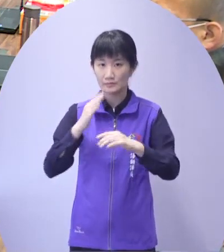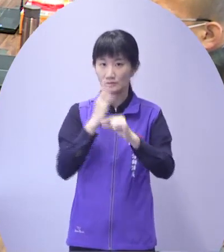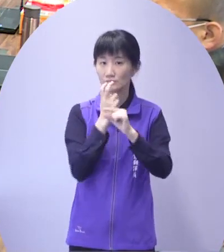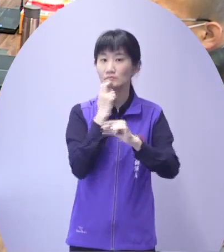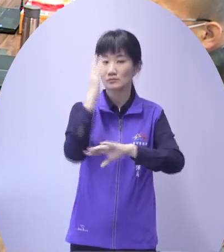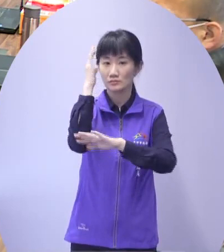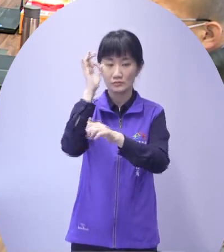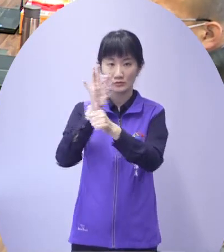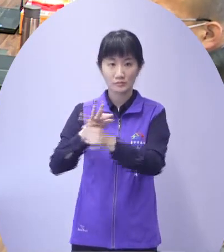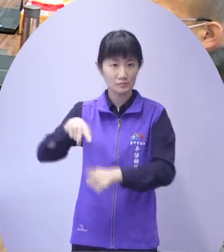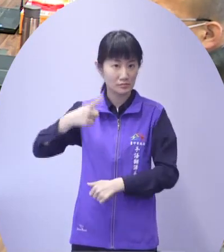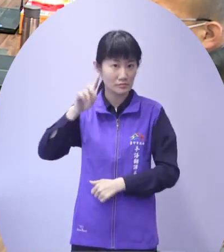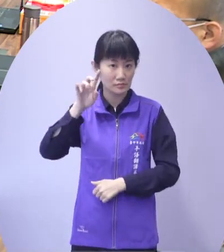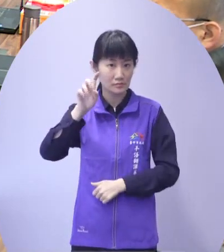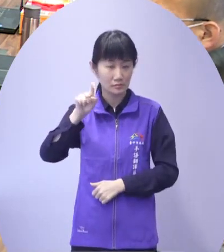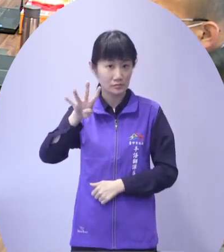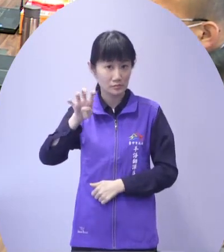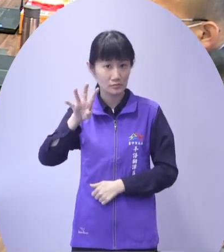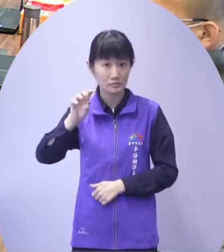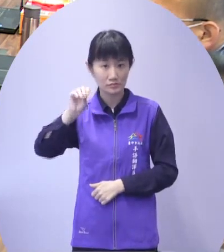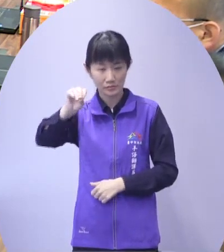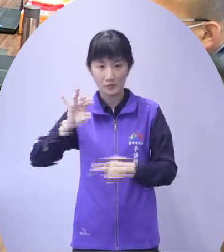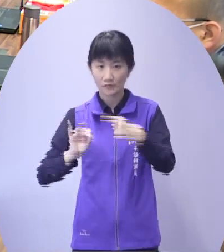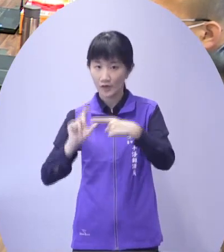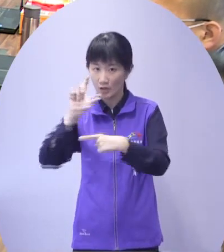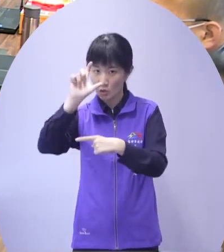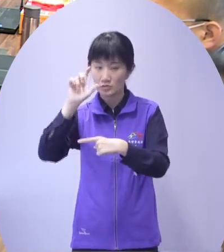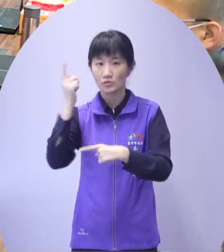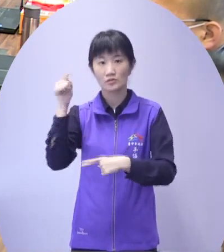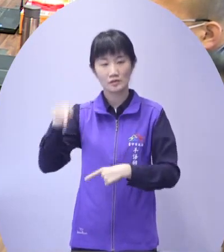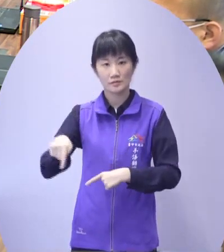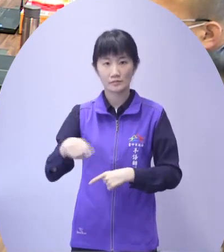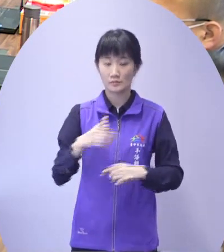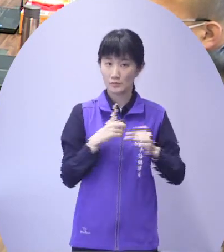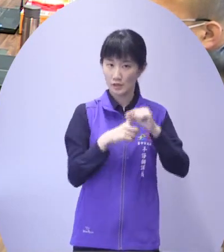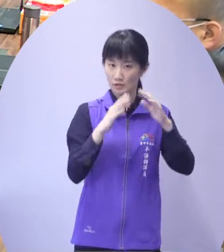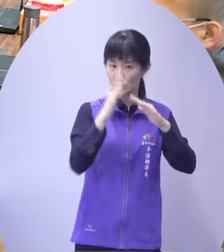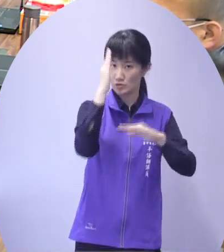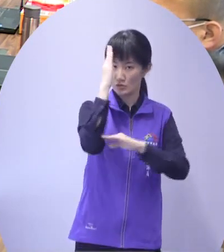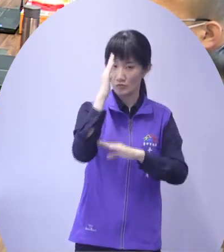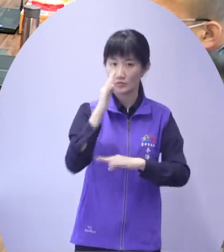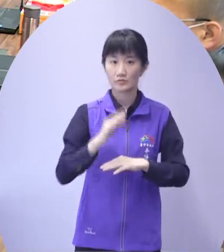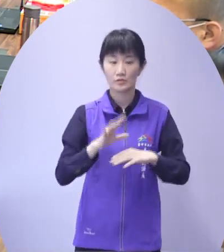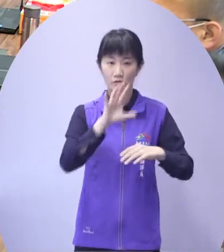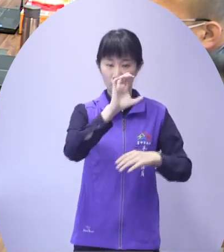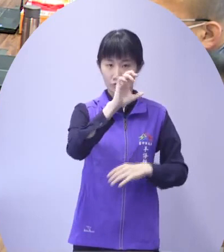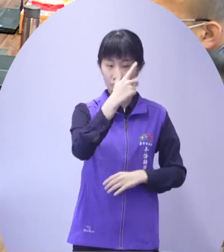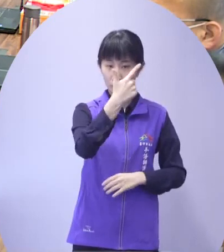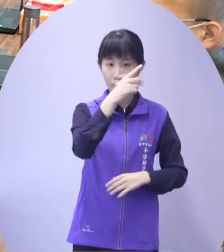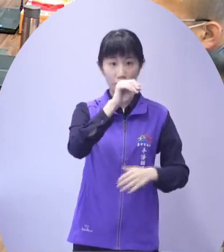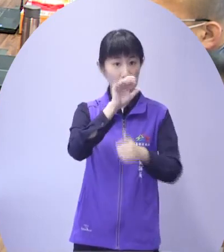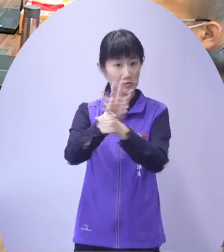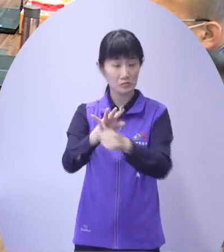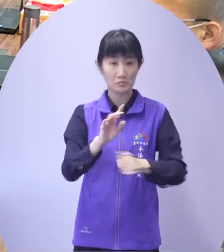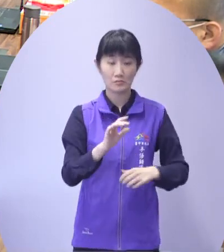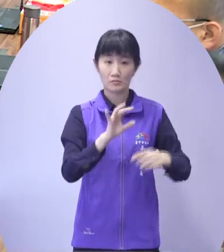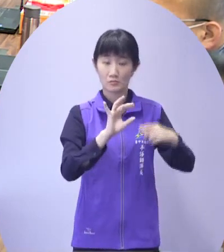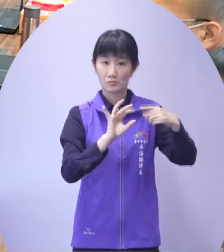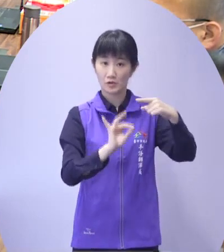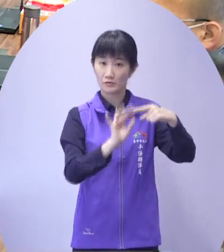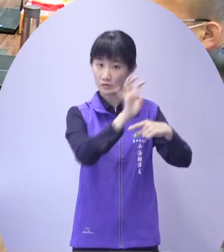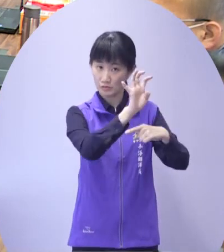款144万元，比例60%。本府配合款96万元，比例